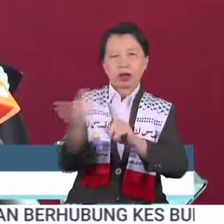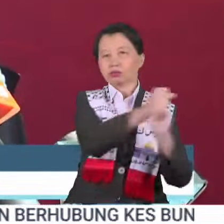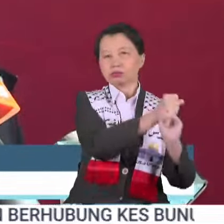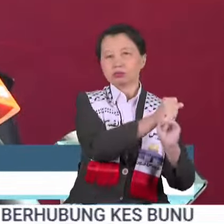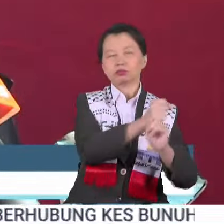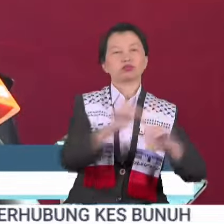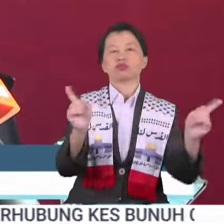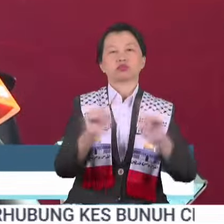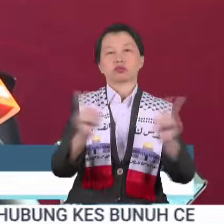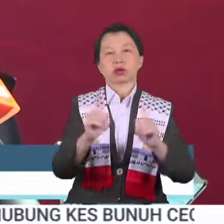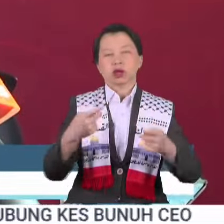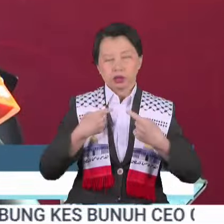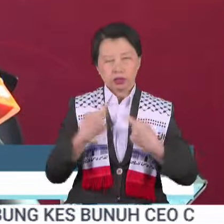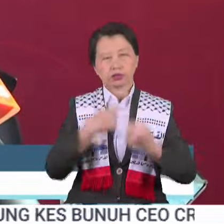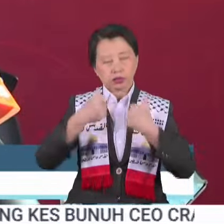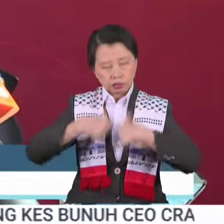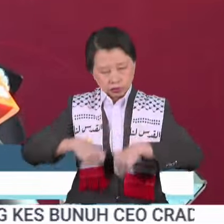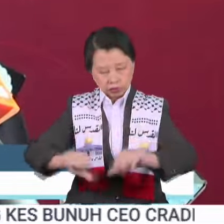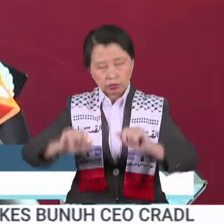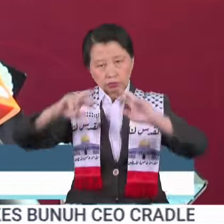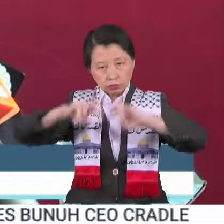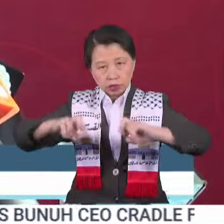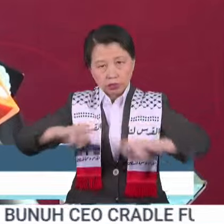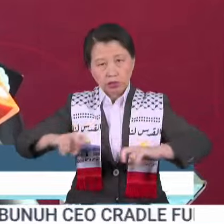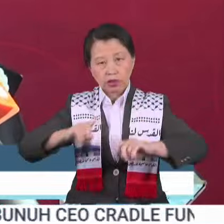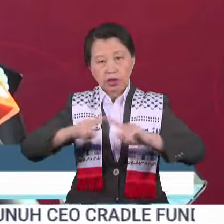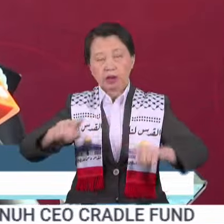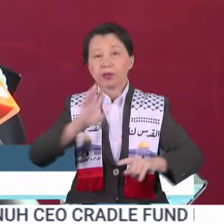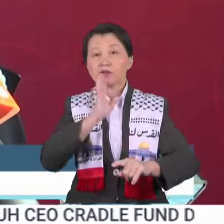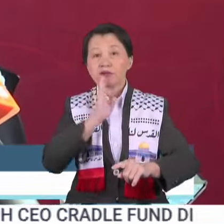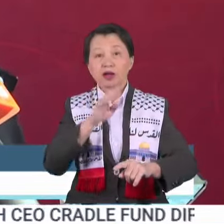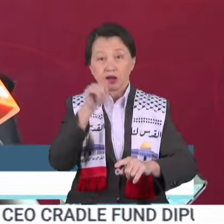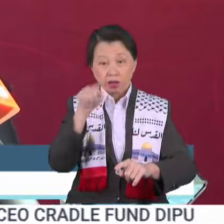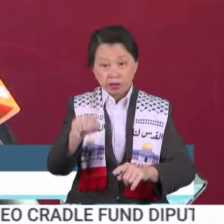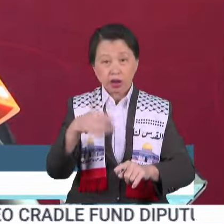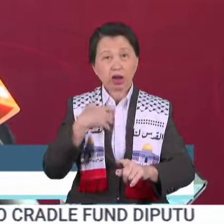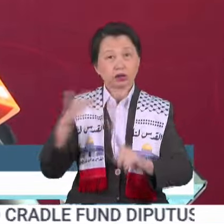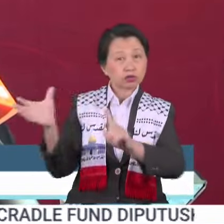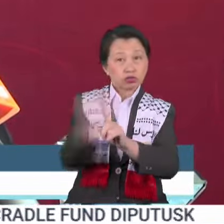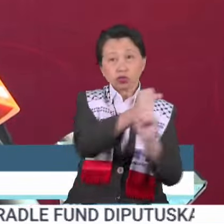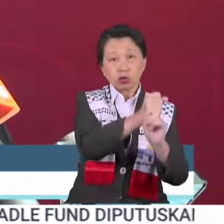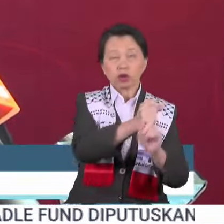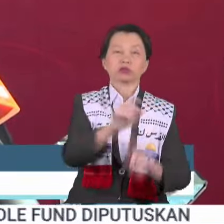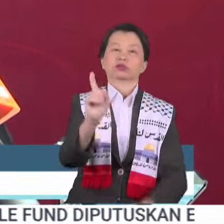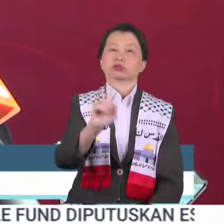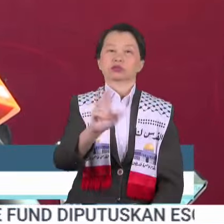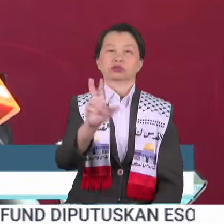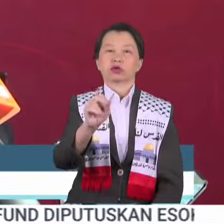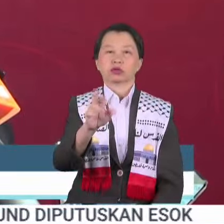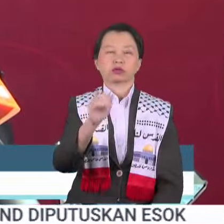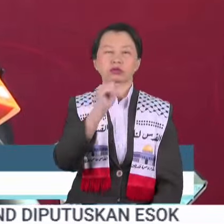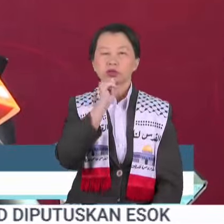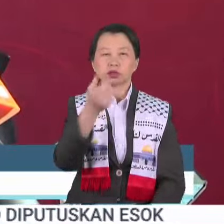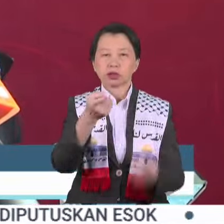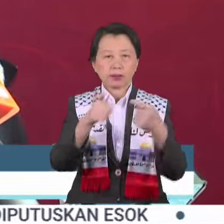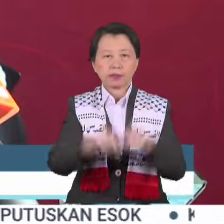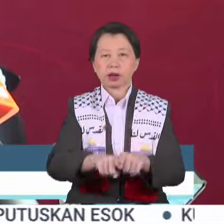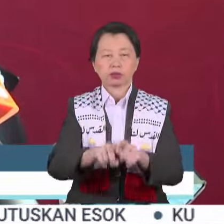siasatan kita itu masih siasatan, tetapi untuk mengatakan dia diculik memang tak masuk akal. Memang tidak masuk